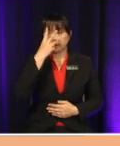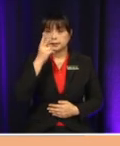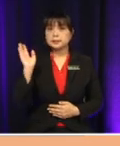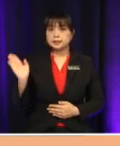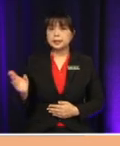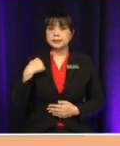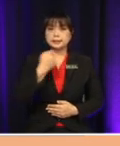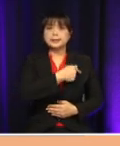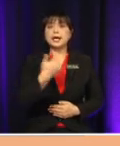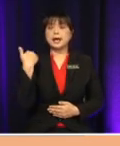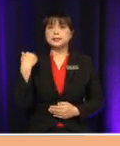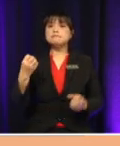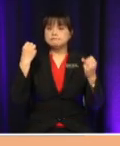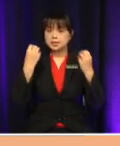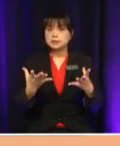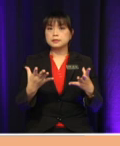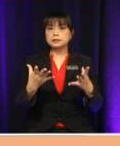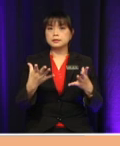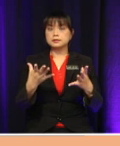kita mempunyai banyak terima